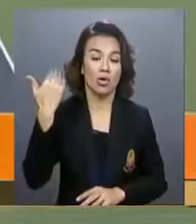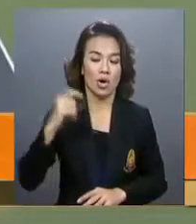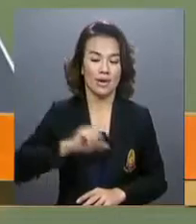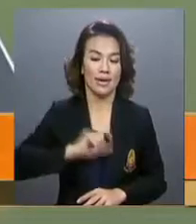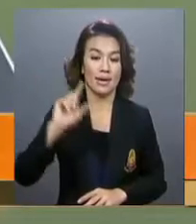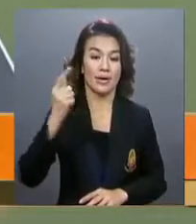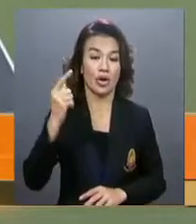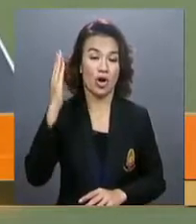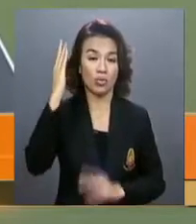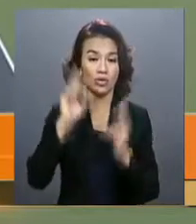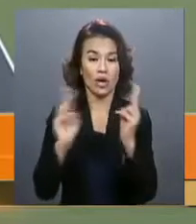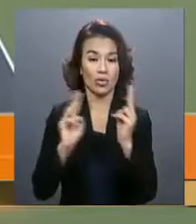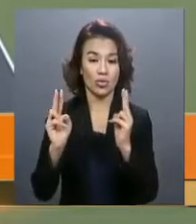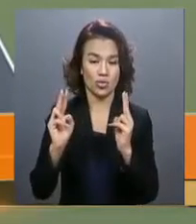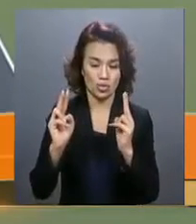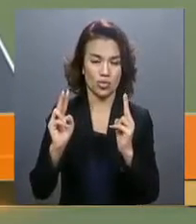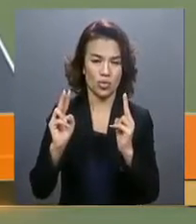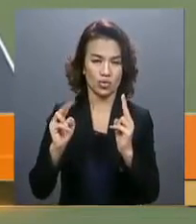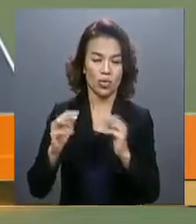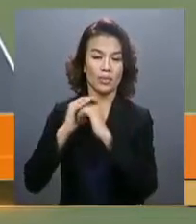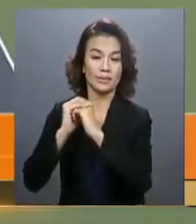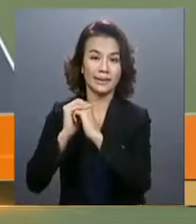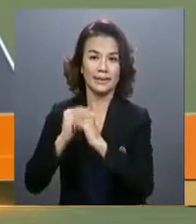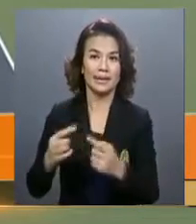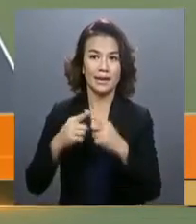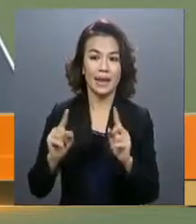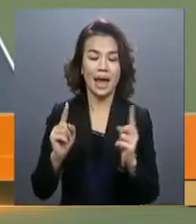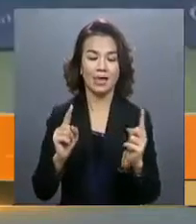ในโอลิมปิกที่ปักกิ่งแต่ในประเภทเดียวทำดีสุดคือค